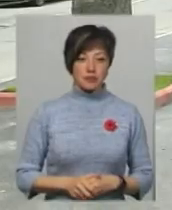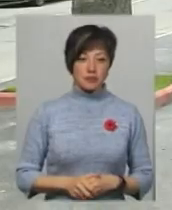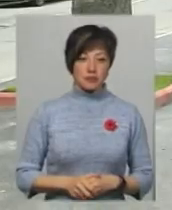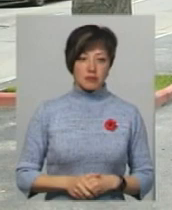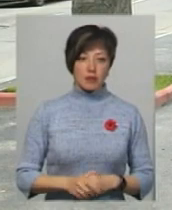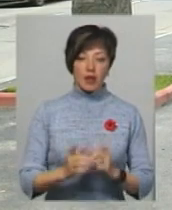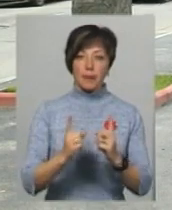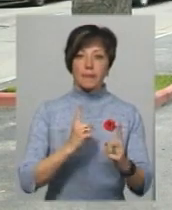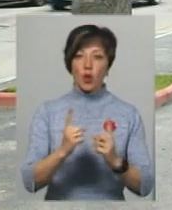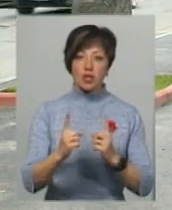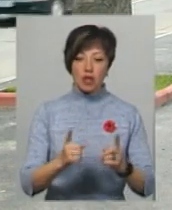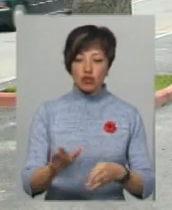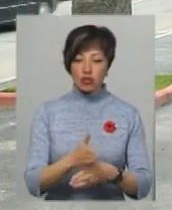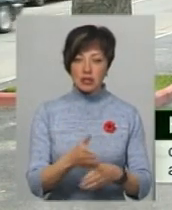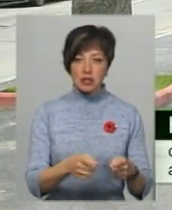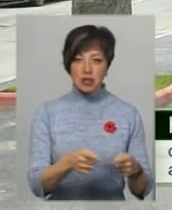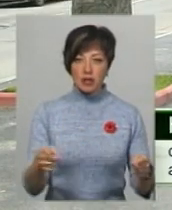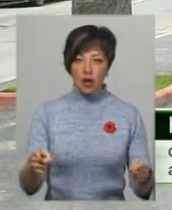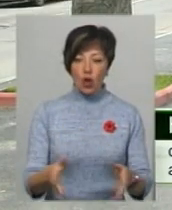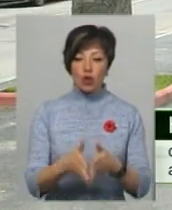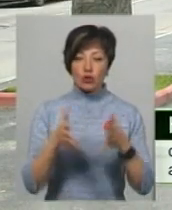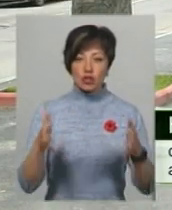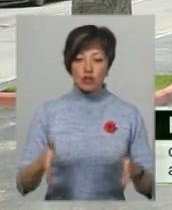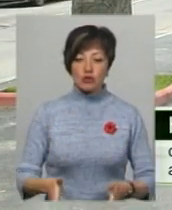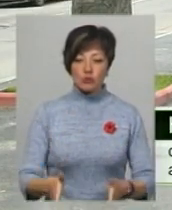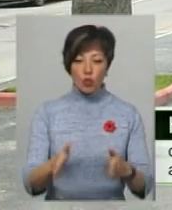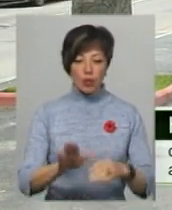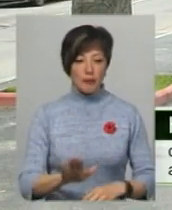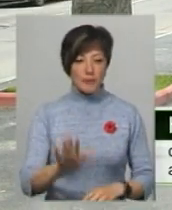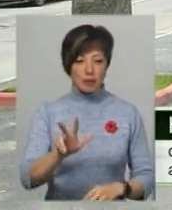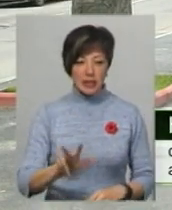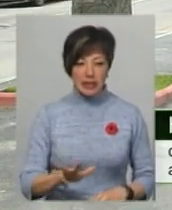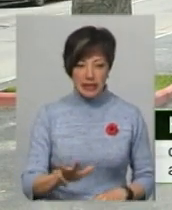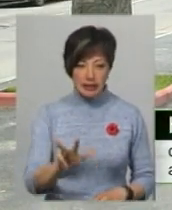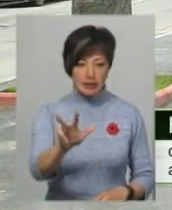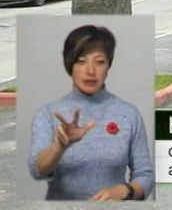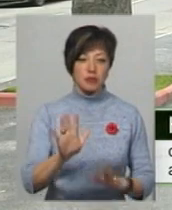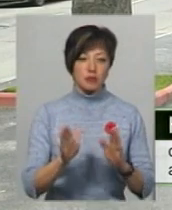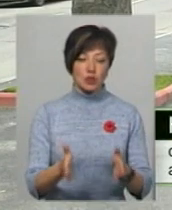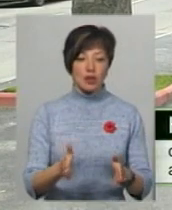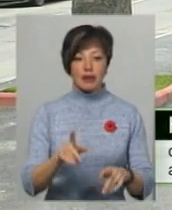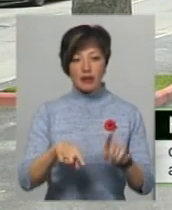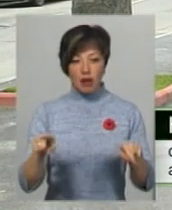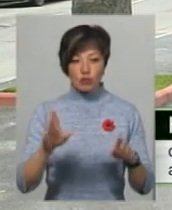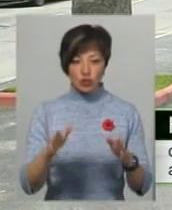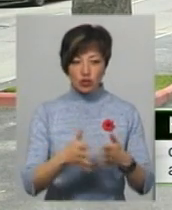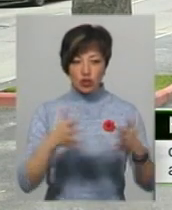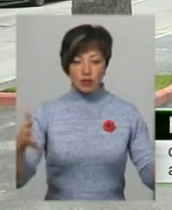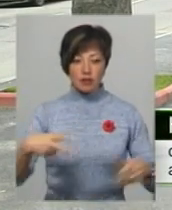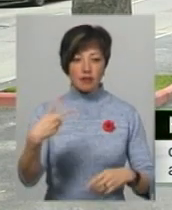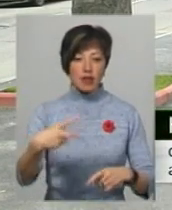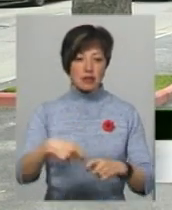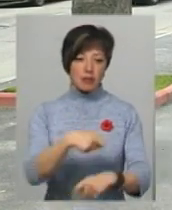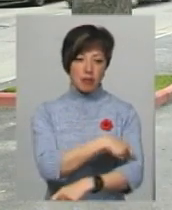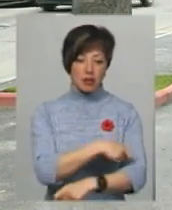Проїзна частина розширюється ще додатковою смугою на підйом, тобто буде 3 смуги руху. Місцями навіть буде шириною до 20